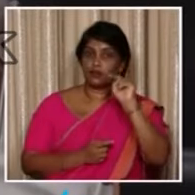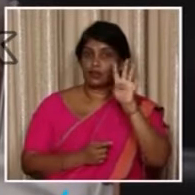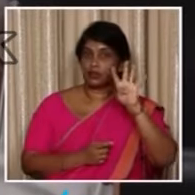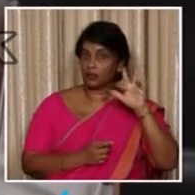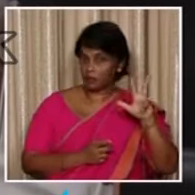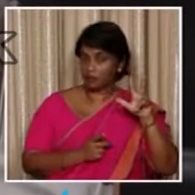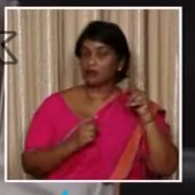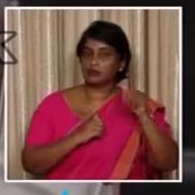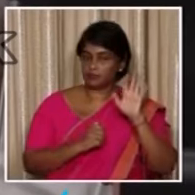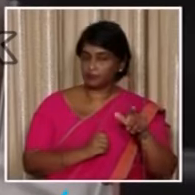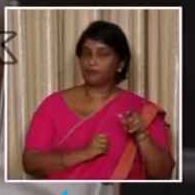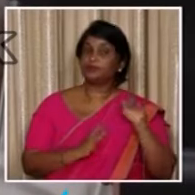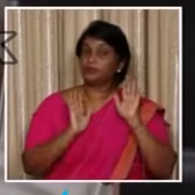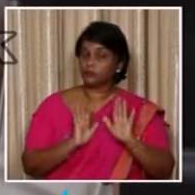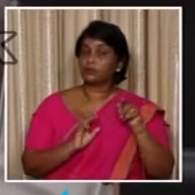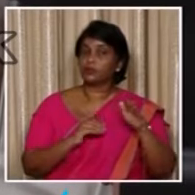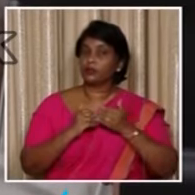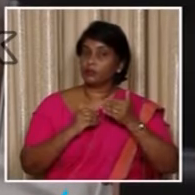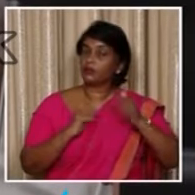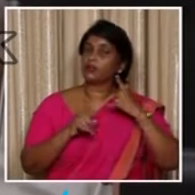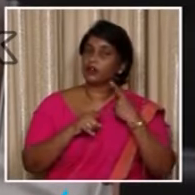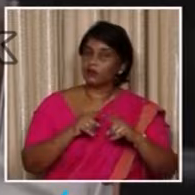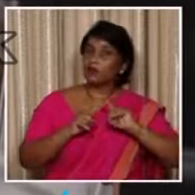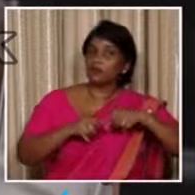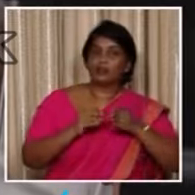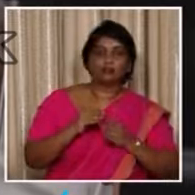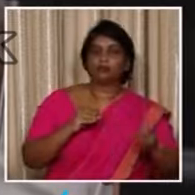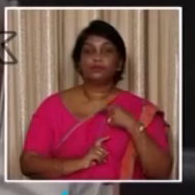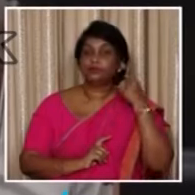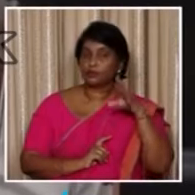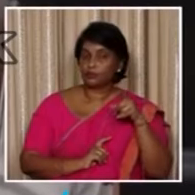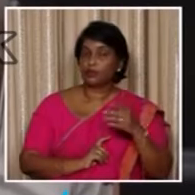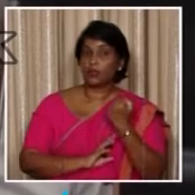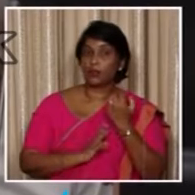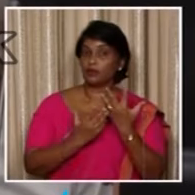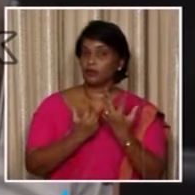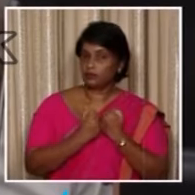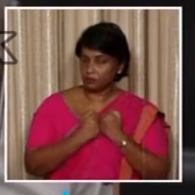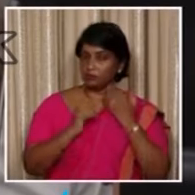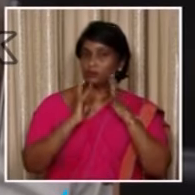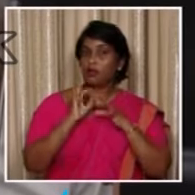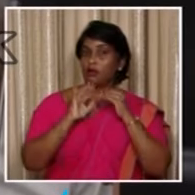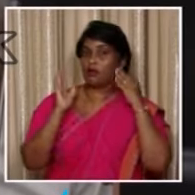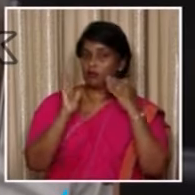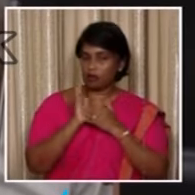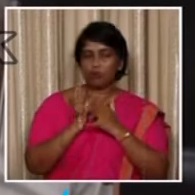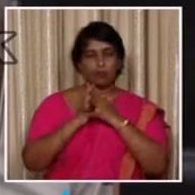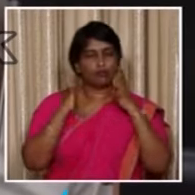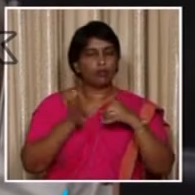2048 දක්වා යා යුතු ගමනක්. හැබැයි මේ මග මිස වෙන මගක් අපට නැහැ. ඵලය ලබා ගැනීමේ අරමුණින්